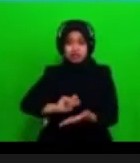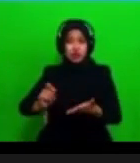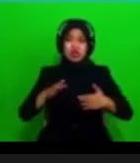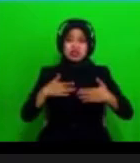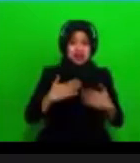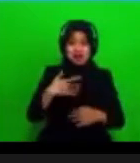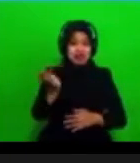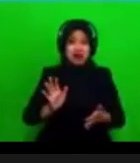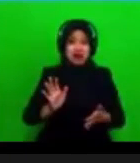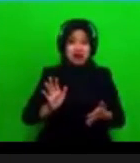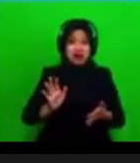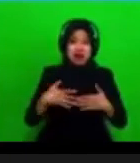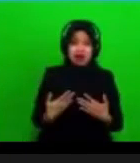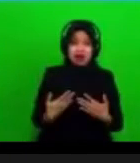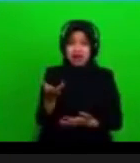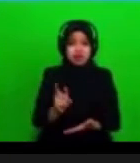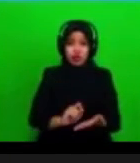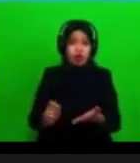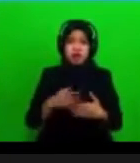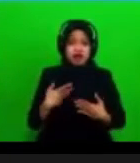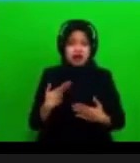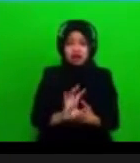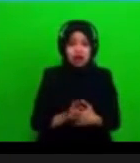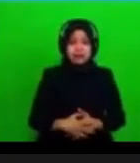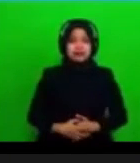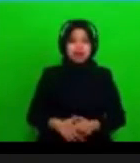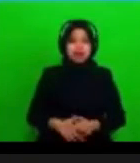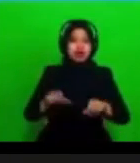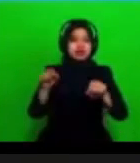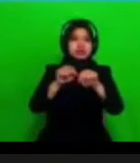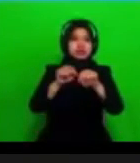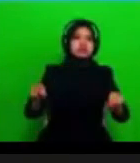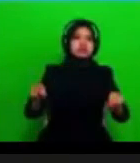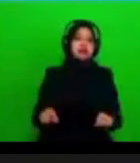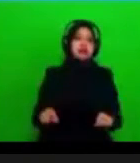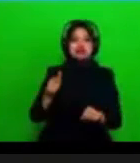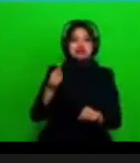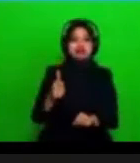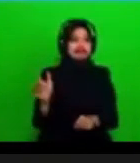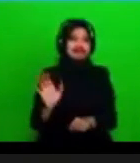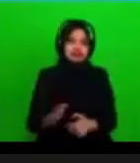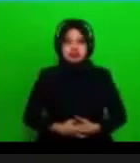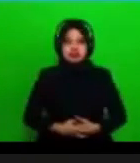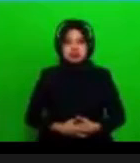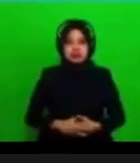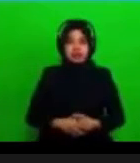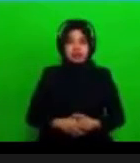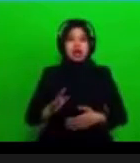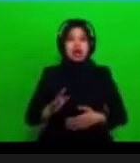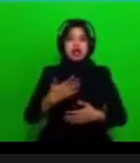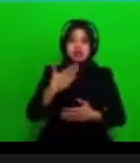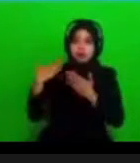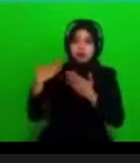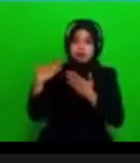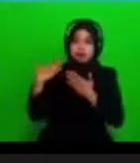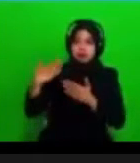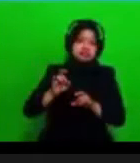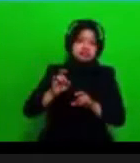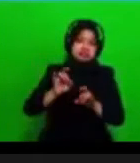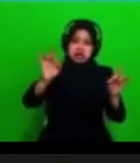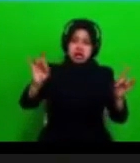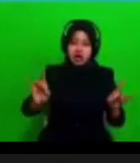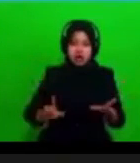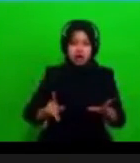senang di sekolah, nggak bahagia di sekolah? Sistem yang tertutup. sistem tertutup, pemangku kepentingan,